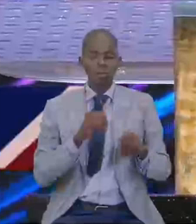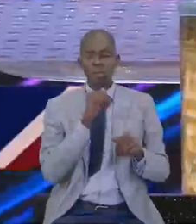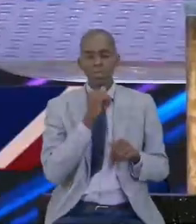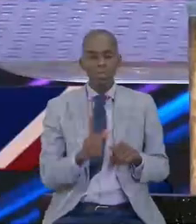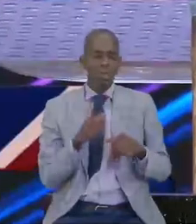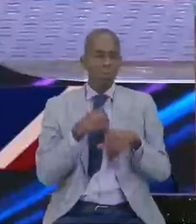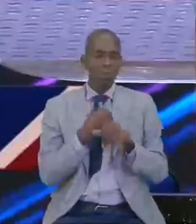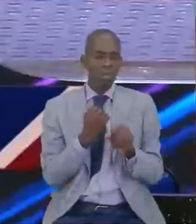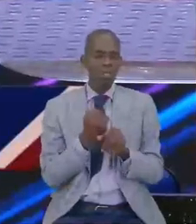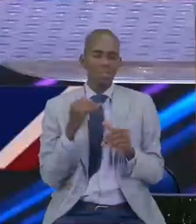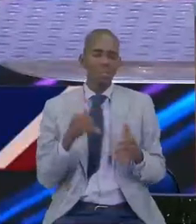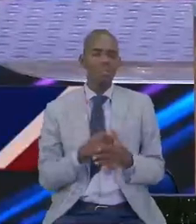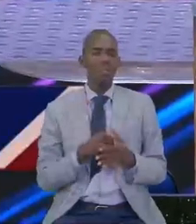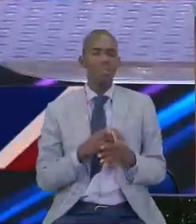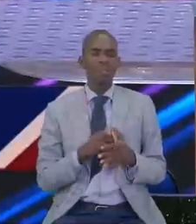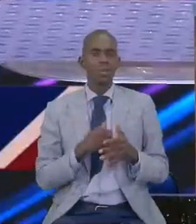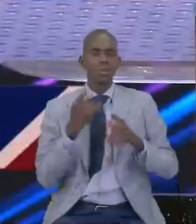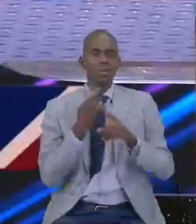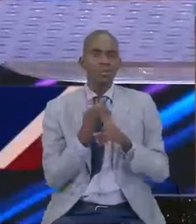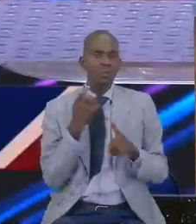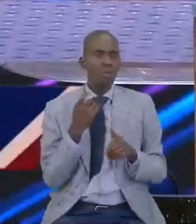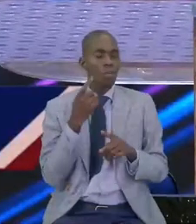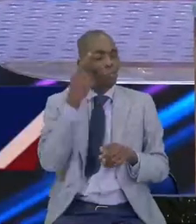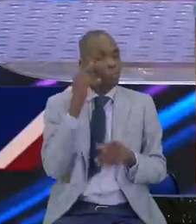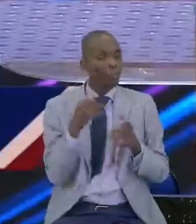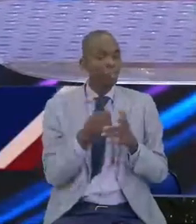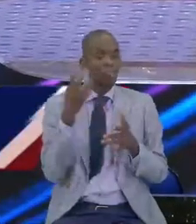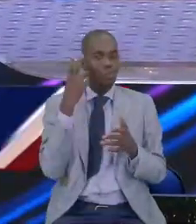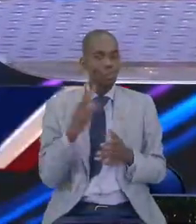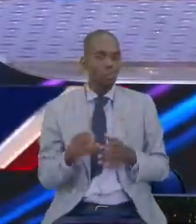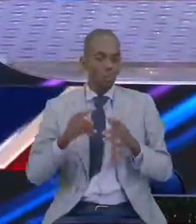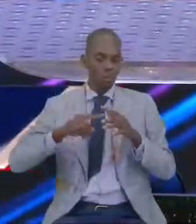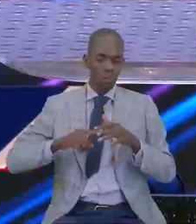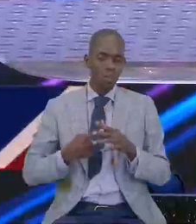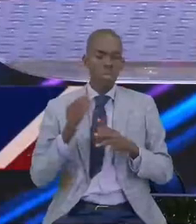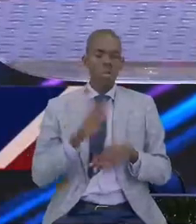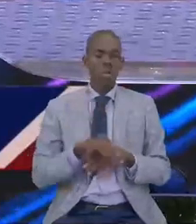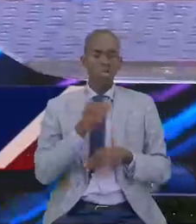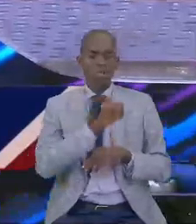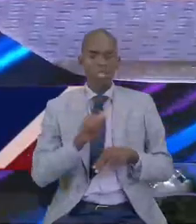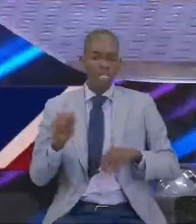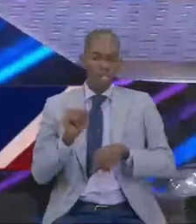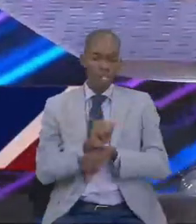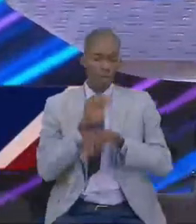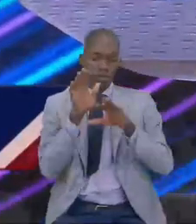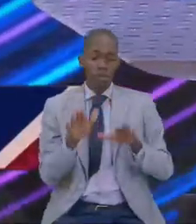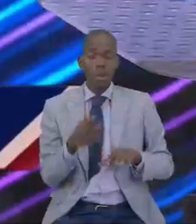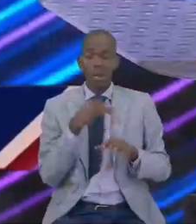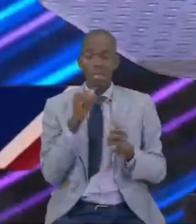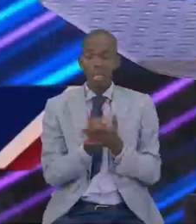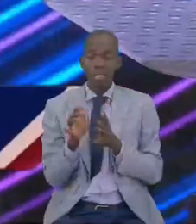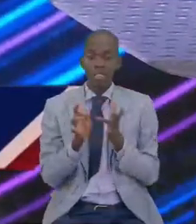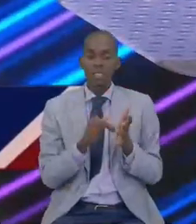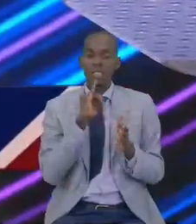sans pouvoir l'ébranler, parce qu'elle était bien bâtie. Et Jésus est ce roc,